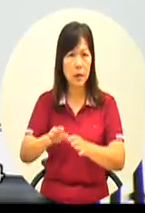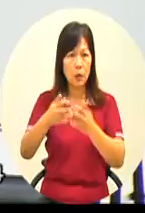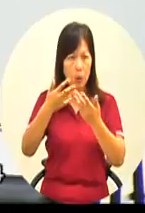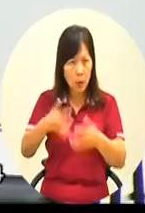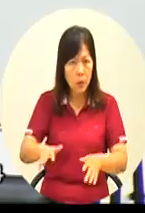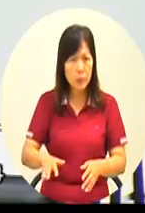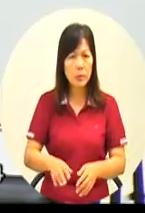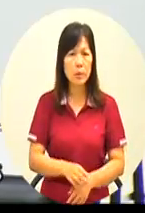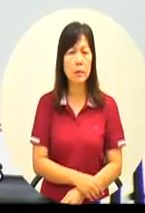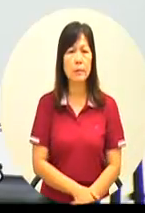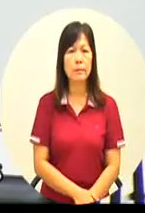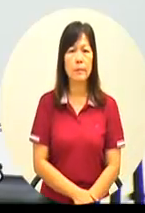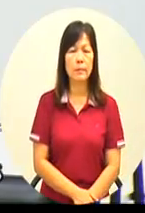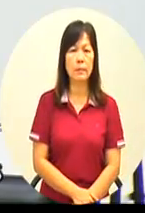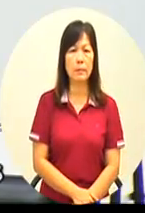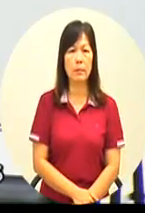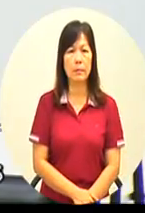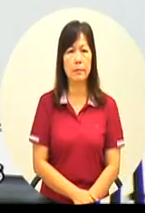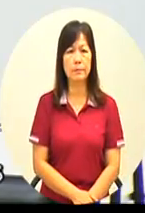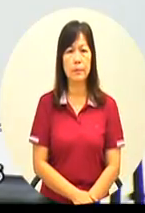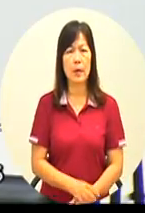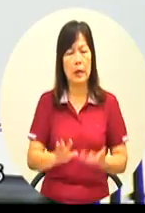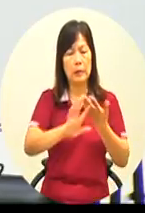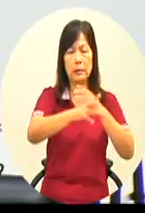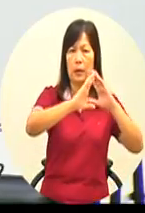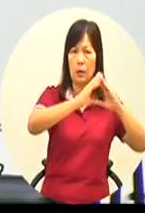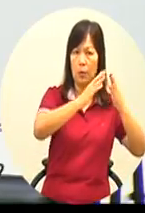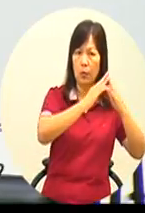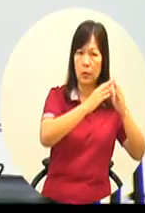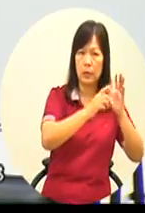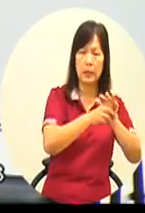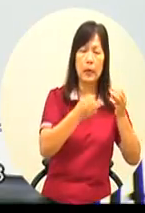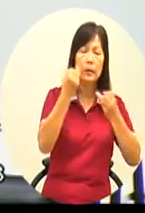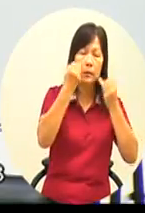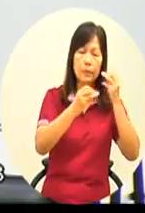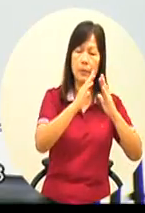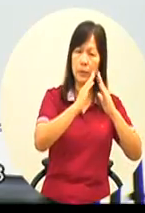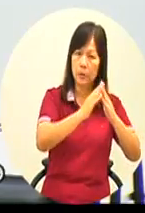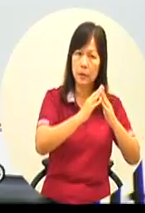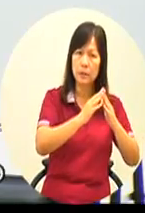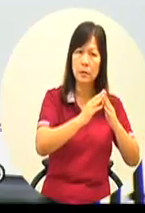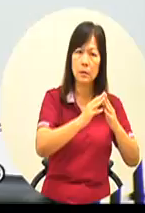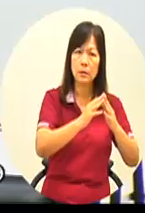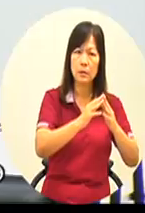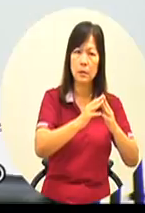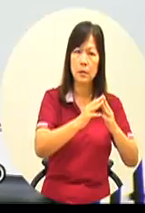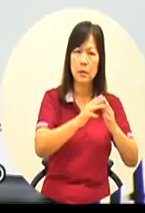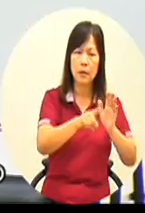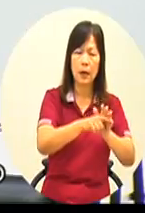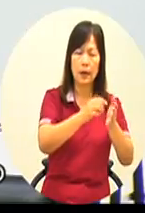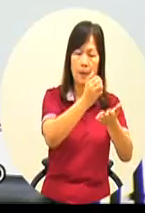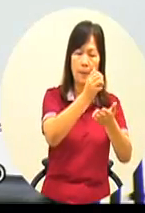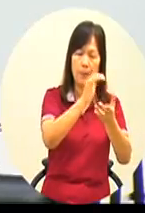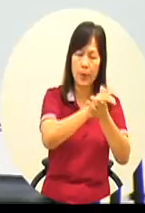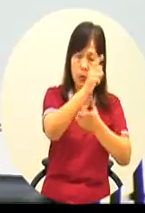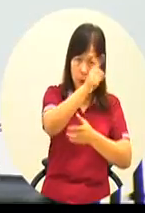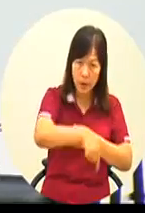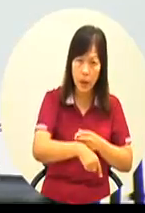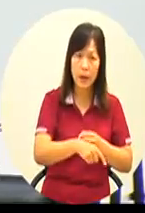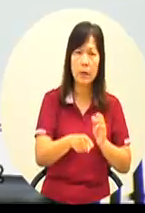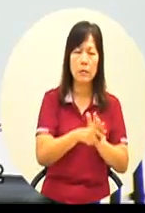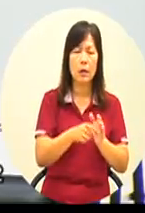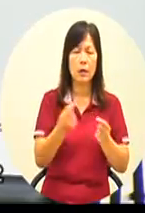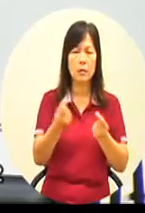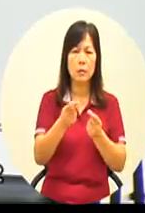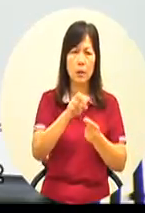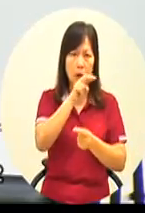其他国家的姐妹城市的 这些贵宾来访的时候，我们都可